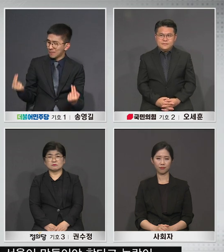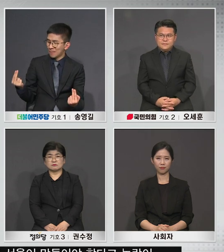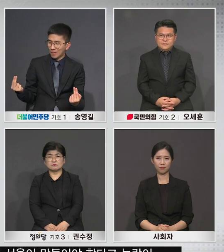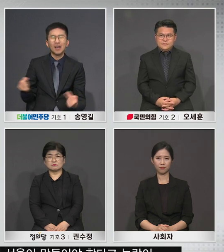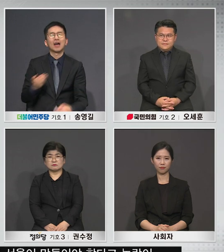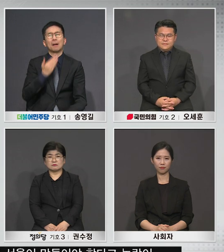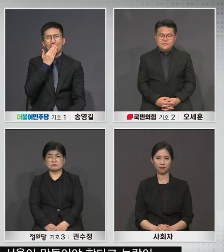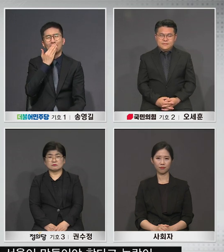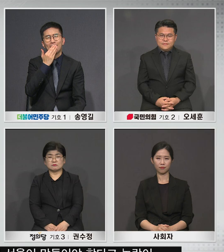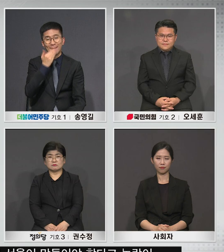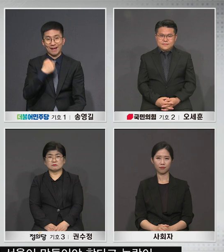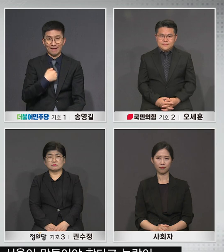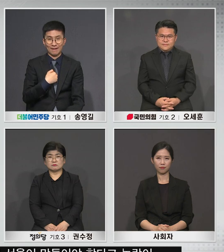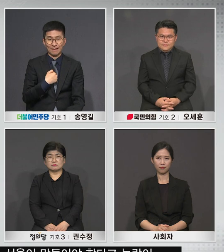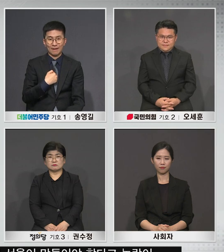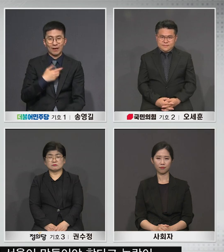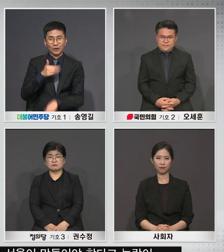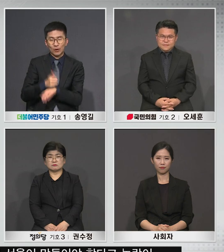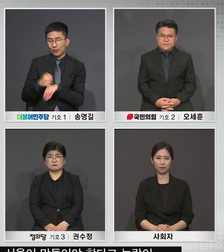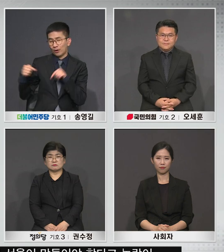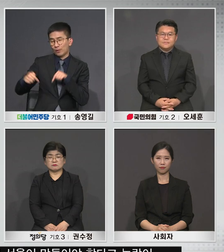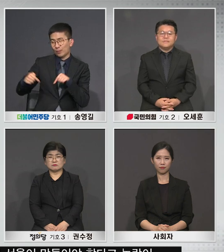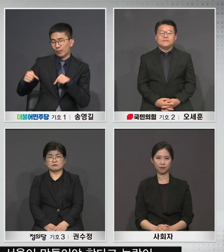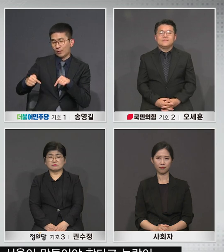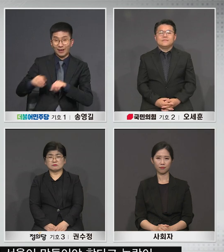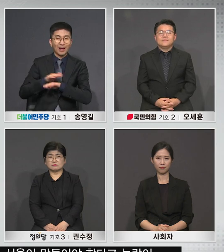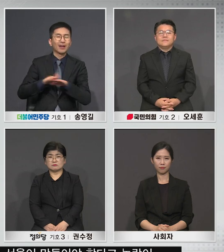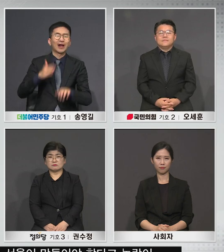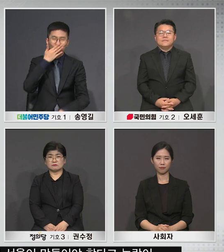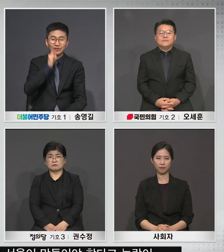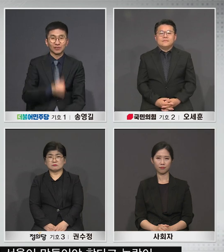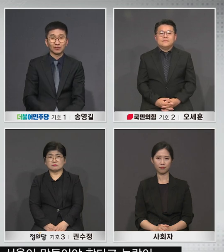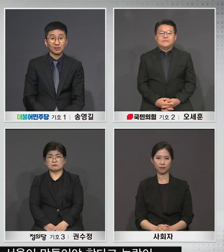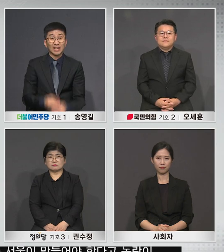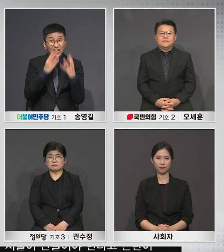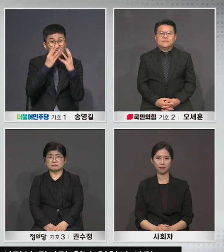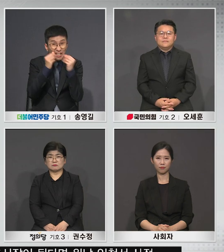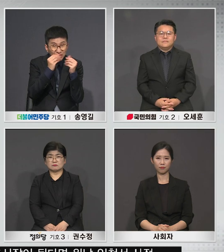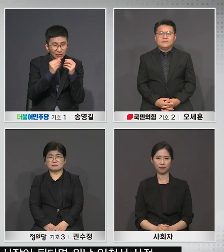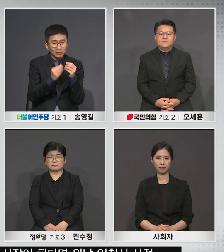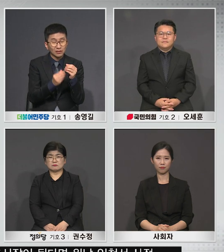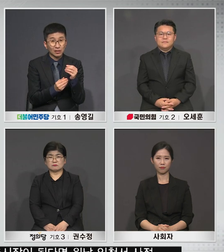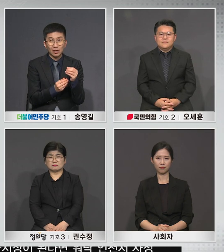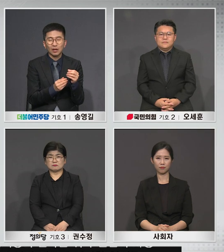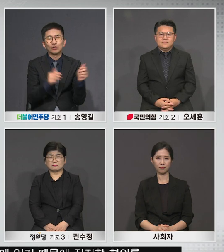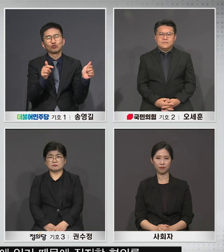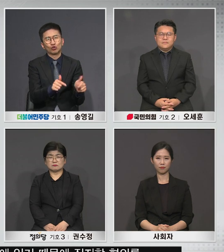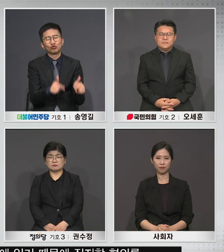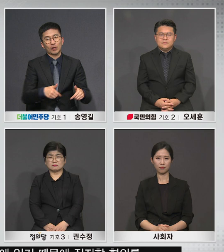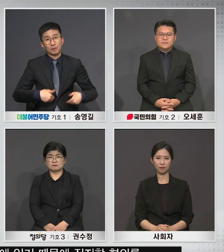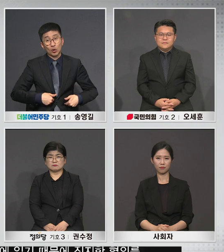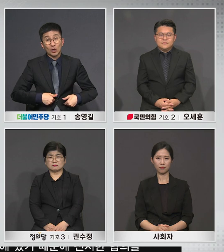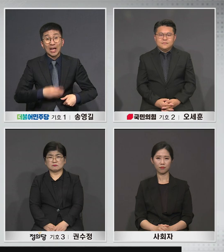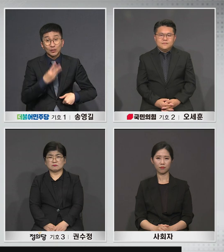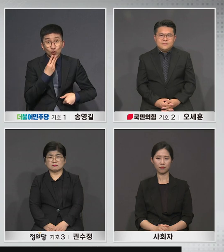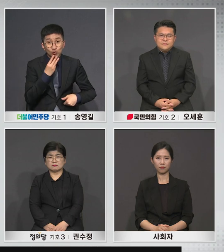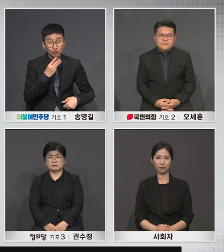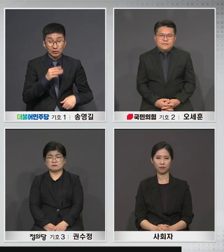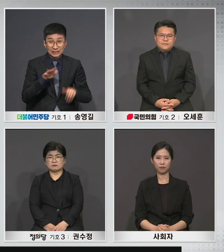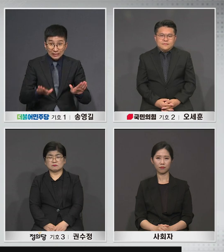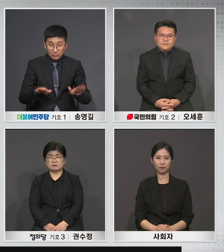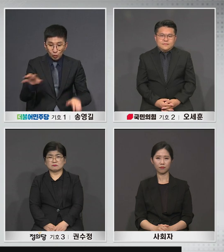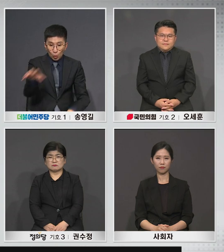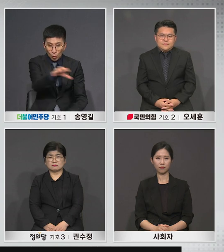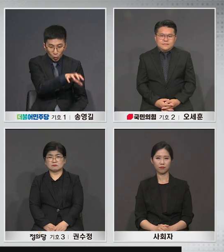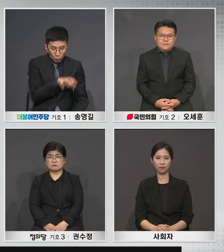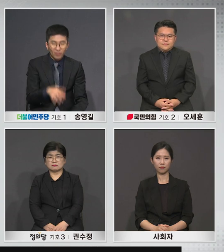있기 때문에 진지한 협의를 통해서 문제를 풀어가겠고요. 일단은 쓰레기 발생을 줄여야 됩니다. 서울에 4군데 소각장이 있는데 가능한